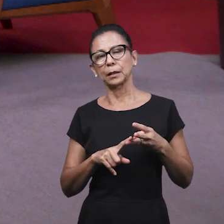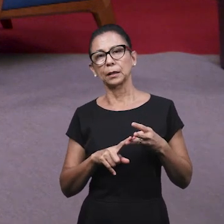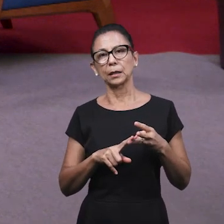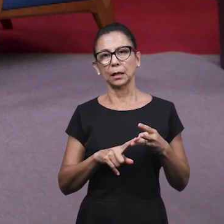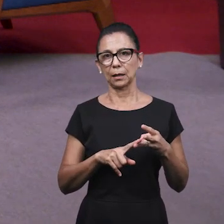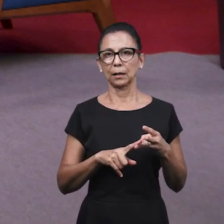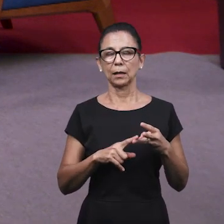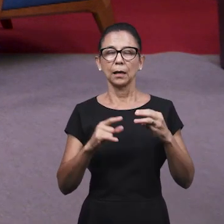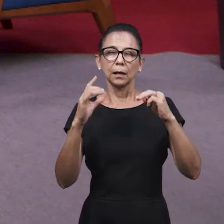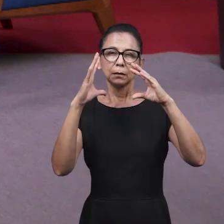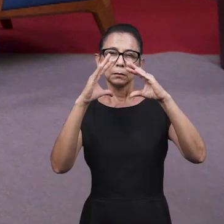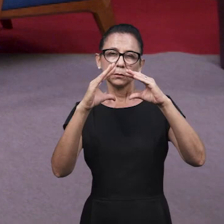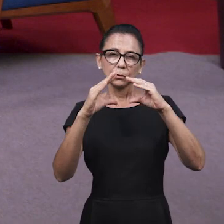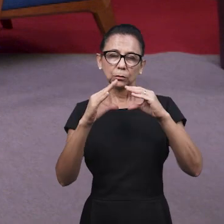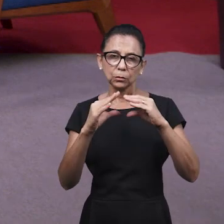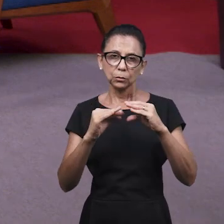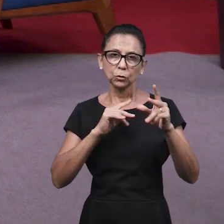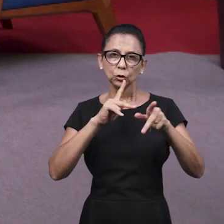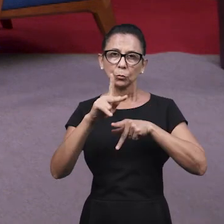en feu le soir,